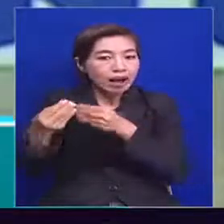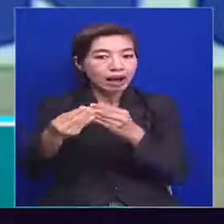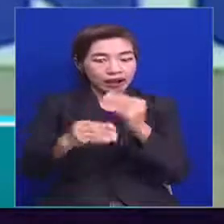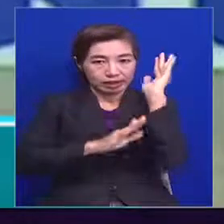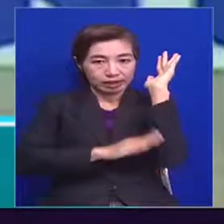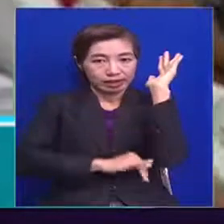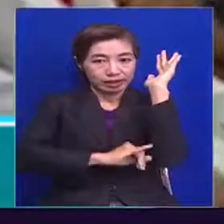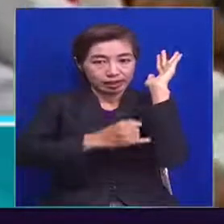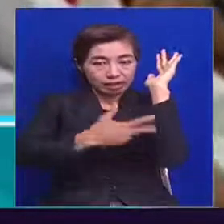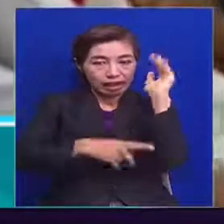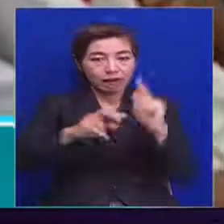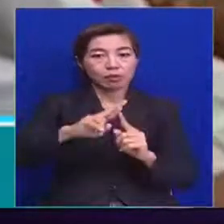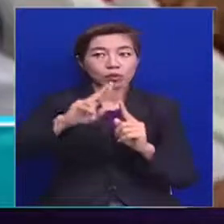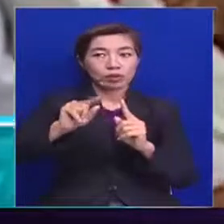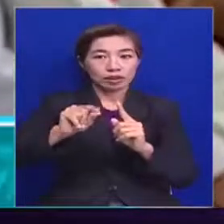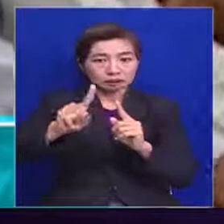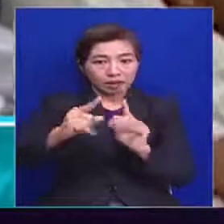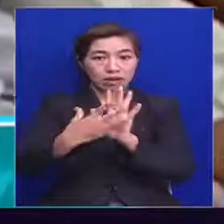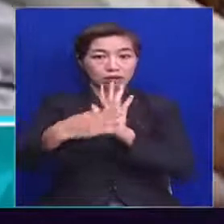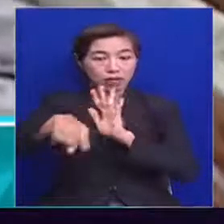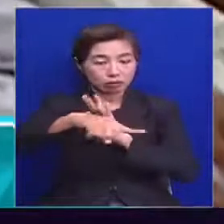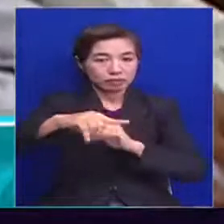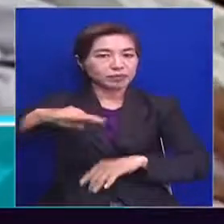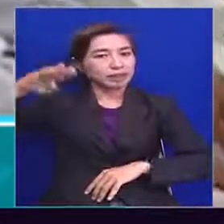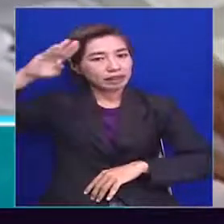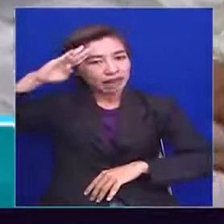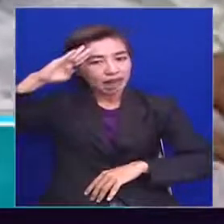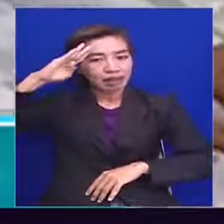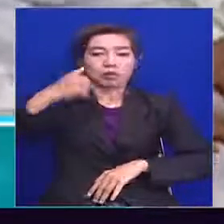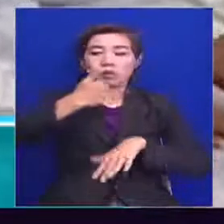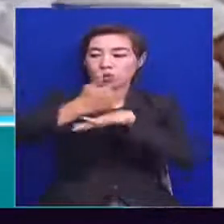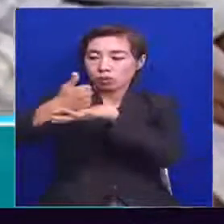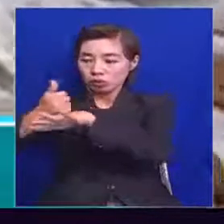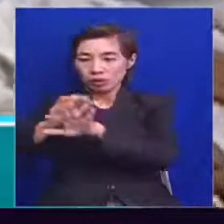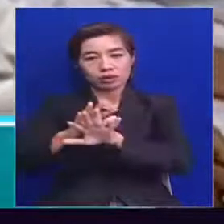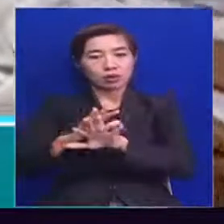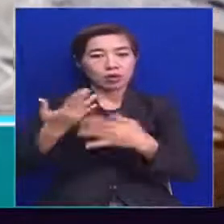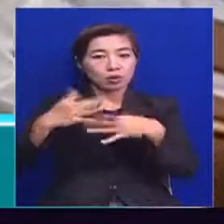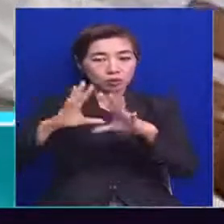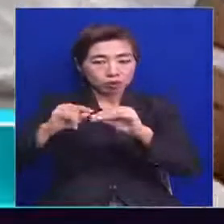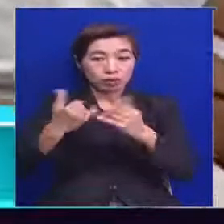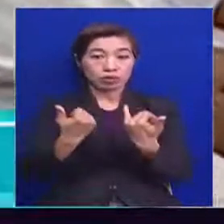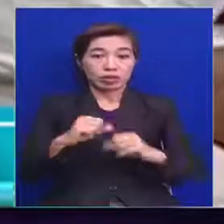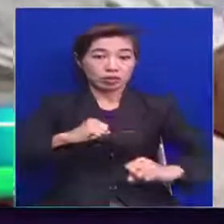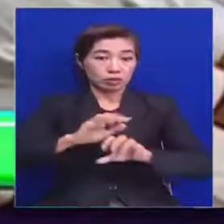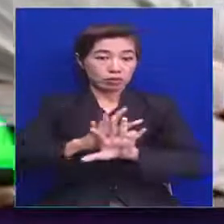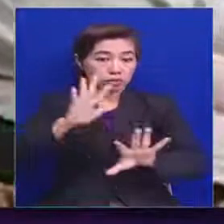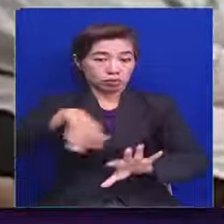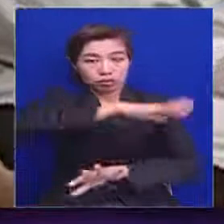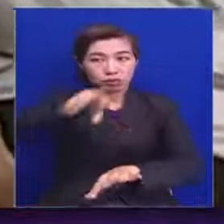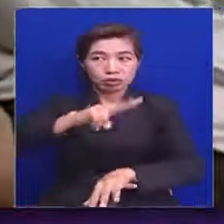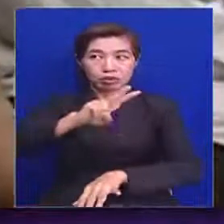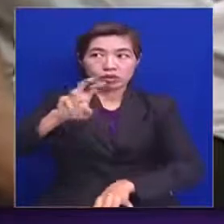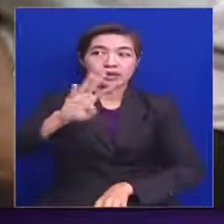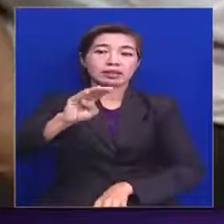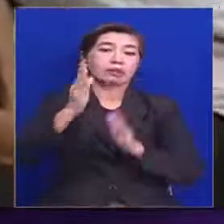จุลานนท์องคมนตรีผู้แทนเหล่าทัพและหน่วยงานที่เกี่ยวข้องเข้าร่วมครับโดยปีนี้มีเยาวชนจากจังหวัดชายแดนภาคใต้ร่วมกิจกรรม240